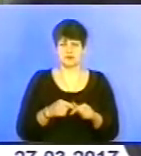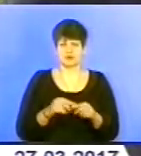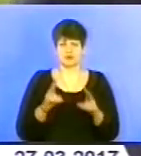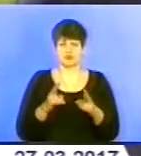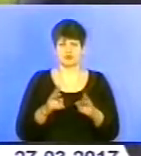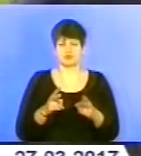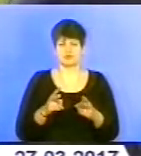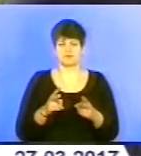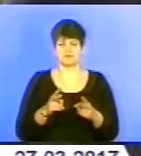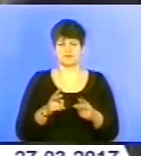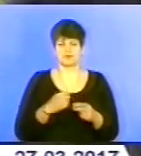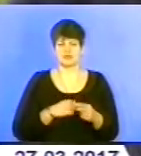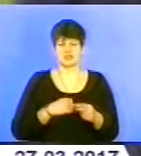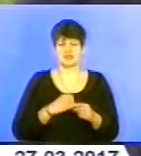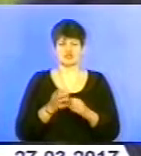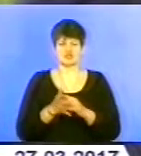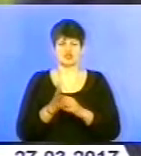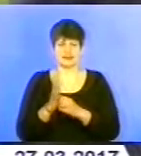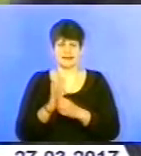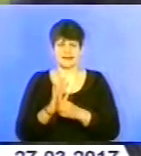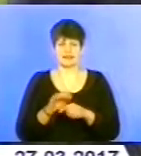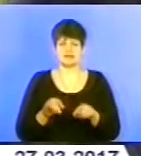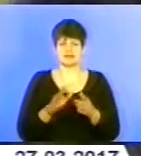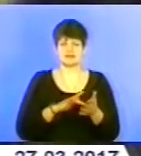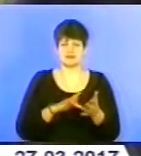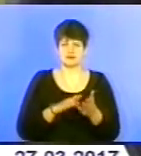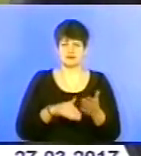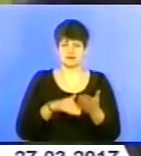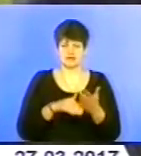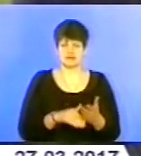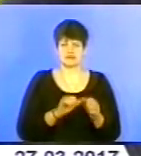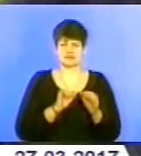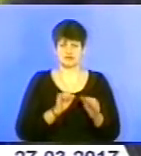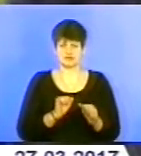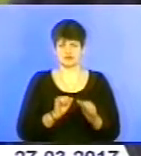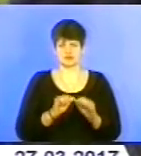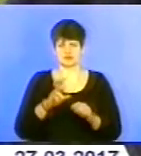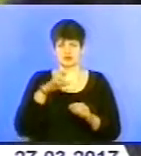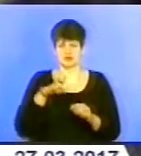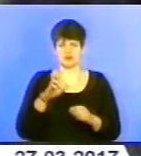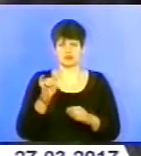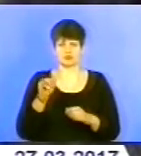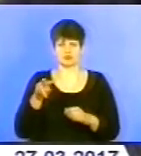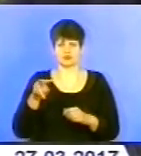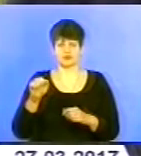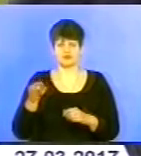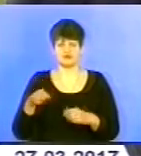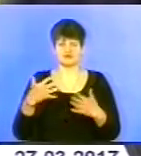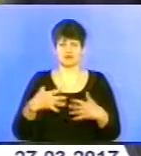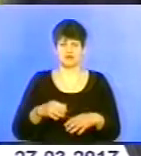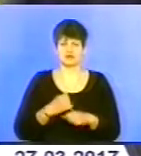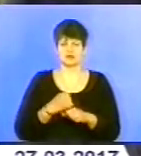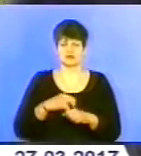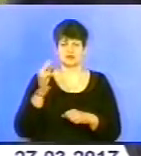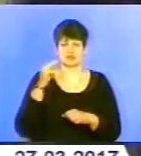Люті Їжаки», і «Шурові побратими», і «Центр сприяння захисту вітчизни «Булат», вони вже працюють по